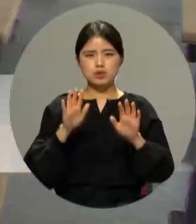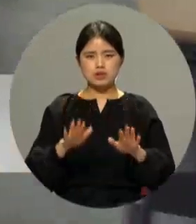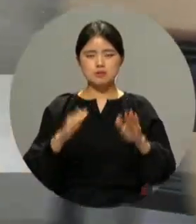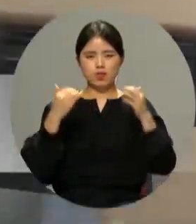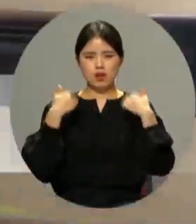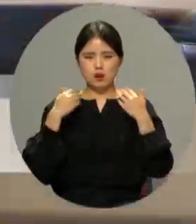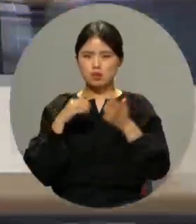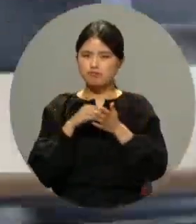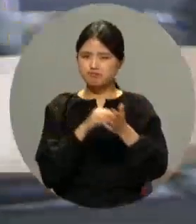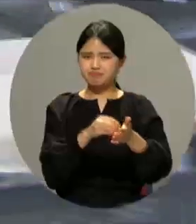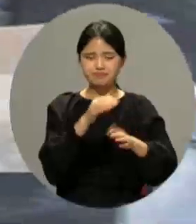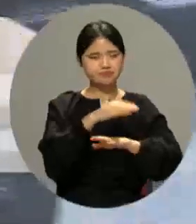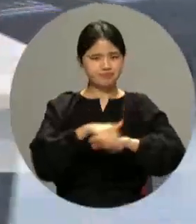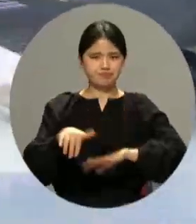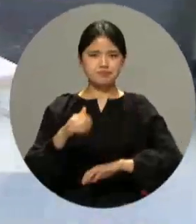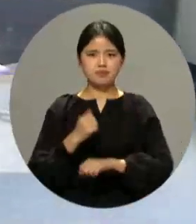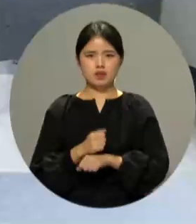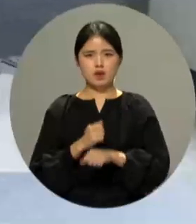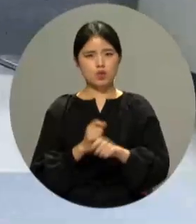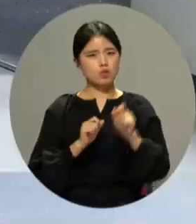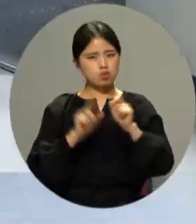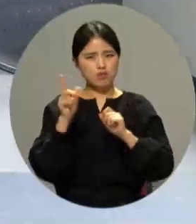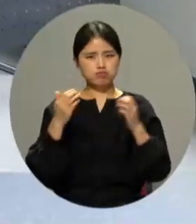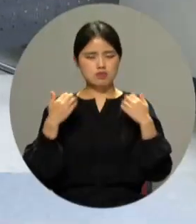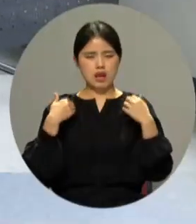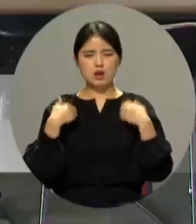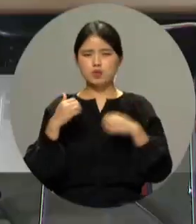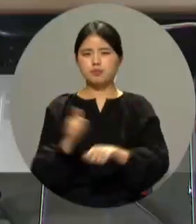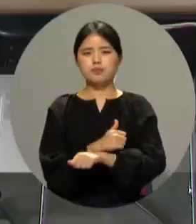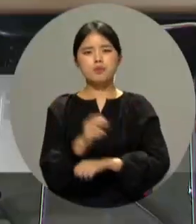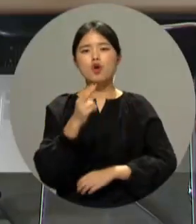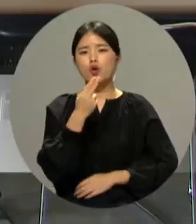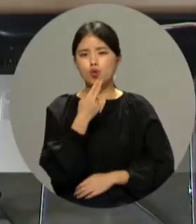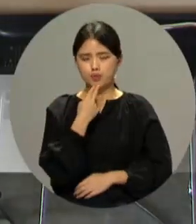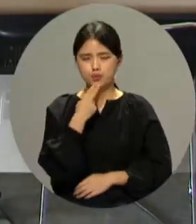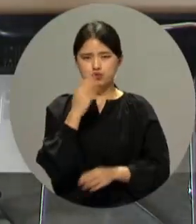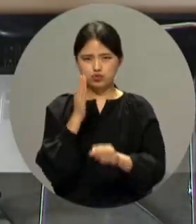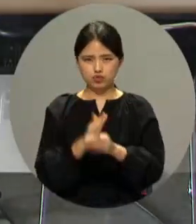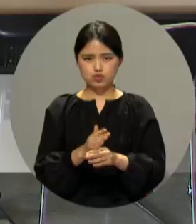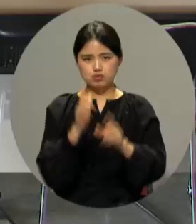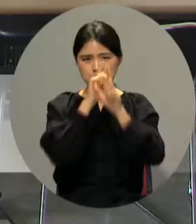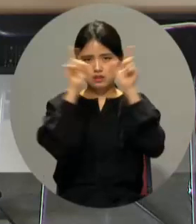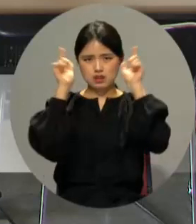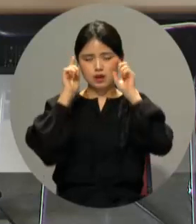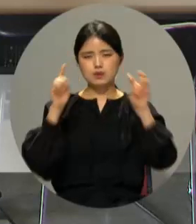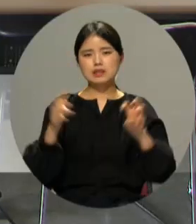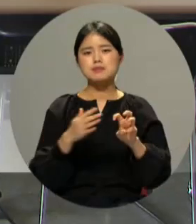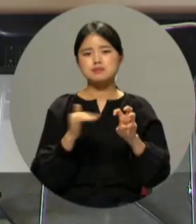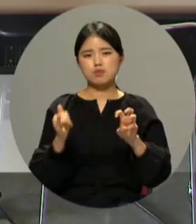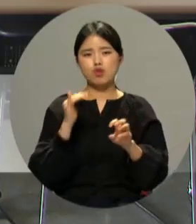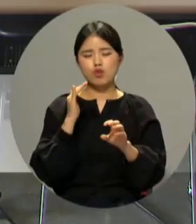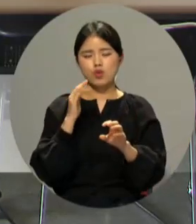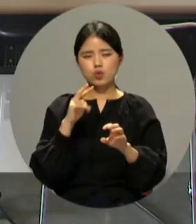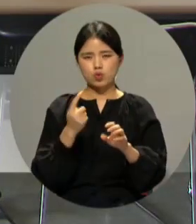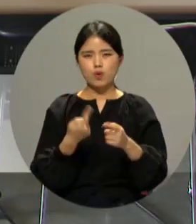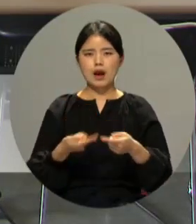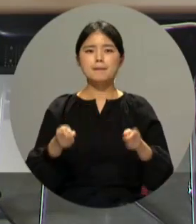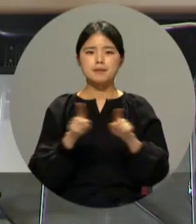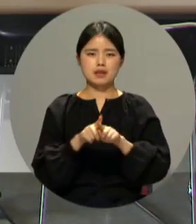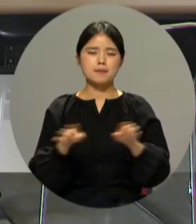수강신청과 등록을 거부한 채 대부분 등교를 하지 않고 있으며 대학원생 30여명도 동참해